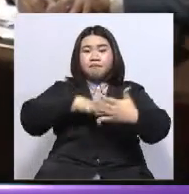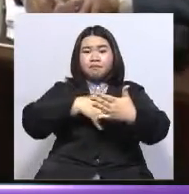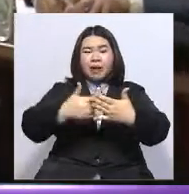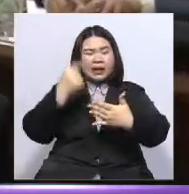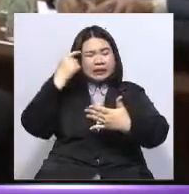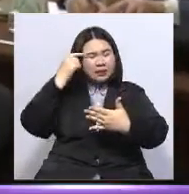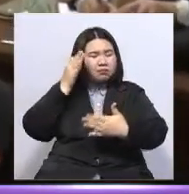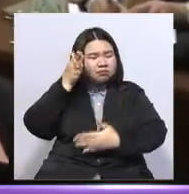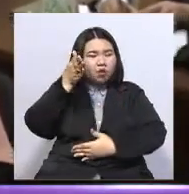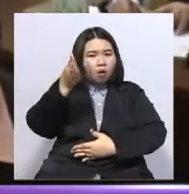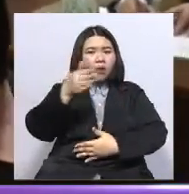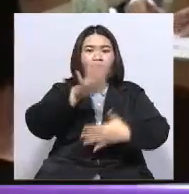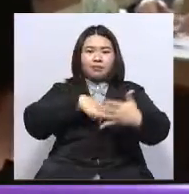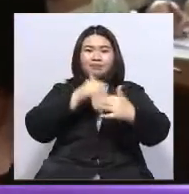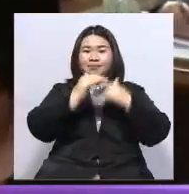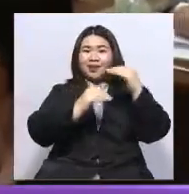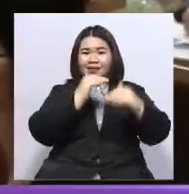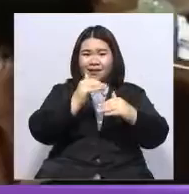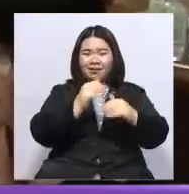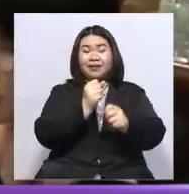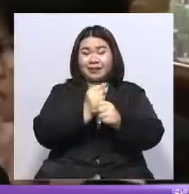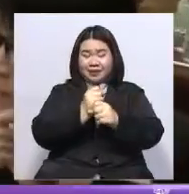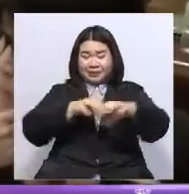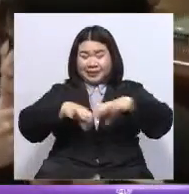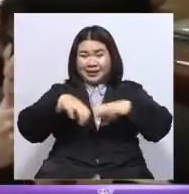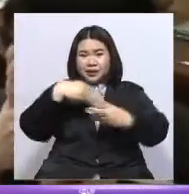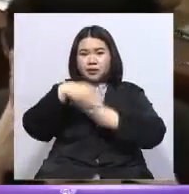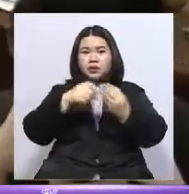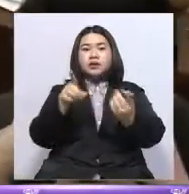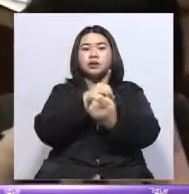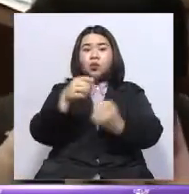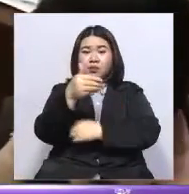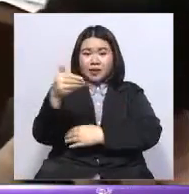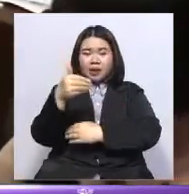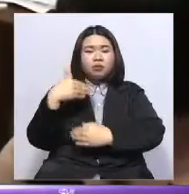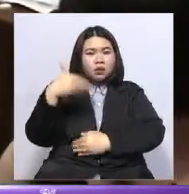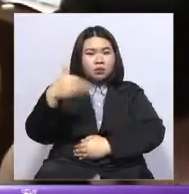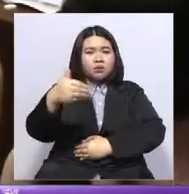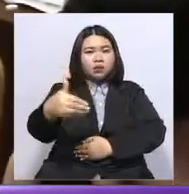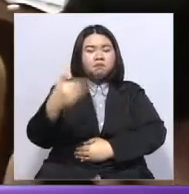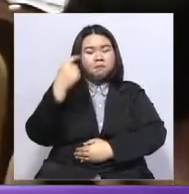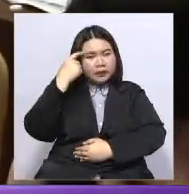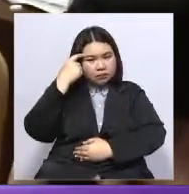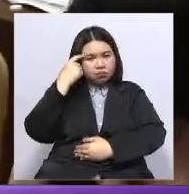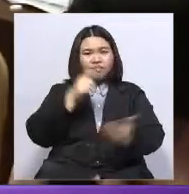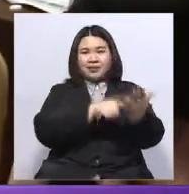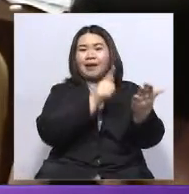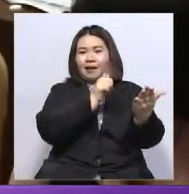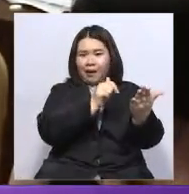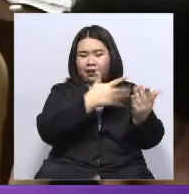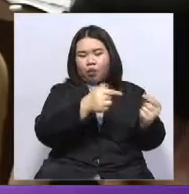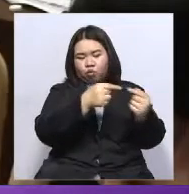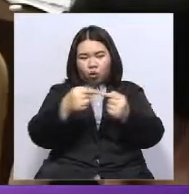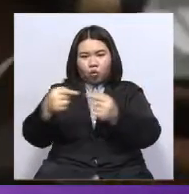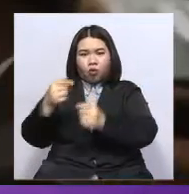าสตร์หลักในการพัฒนาประเทศและการจัดทำแผนพัฒนาเศรษฐกิจและสังคมแห่งชาติฉบับต่อๆไปก็จะต้องอิงจากยุทธศาสตร์ดังกล่า